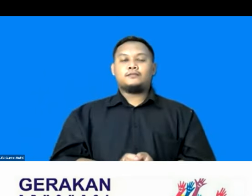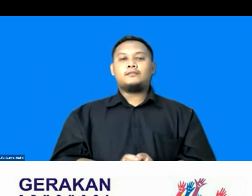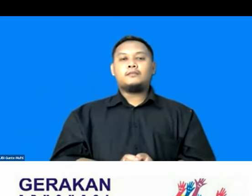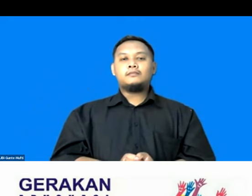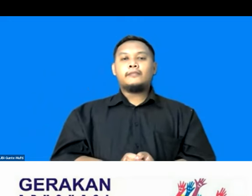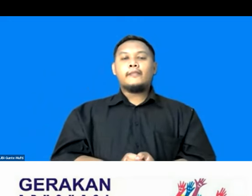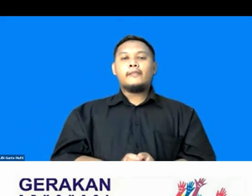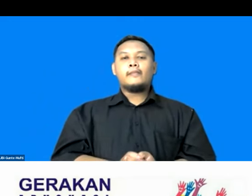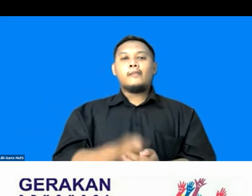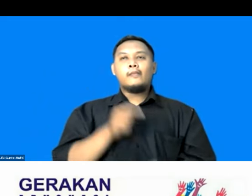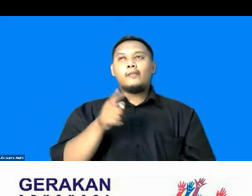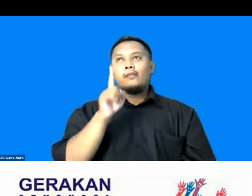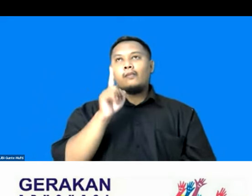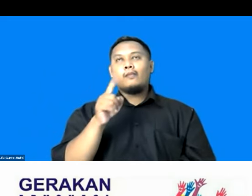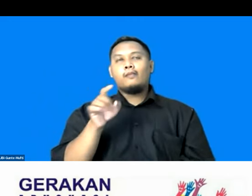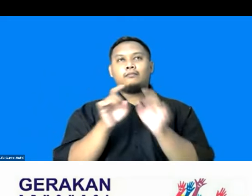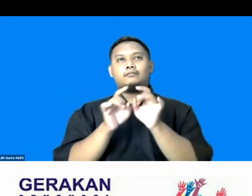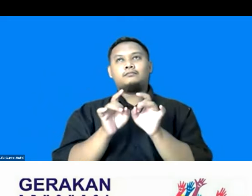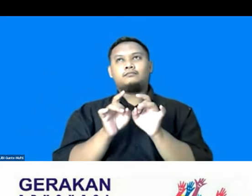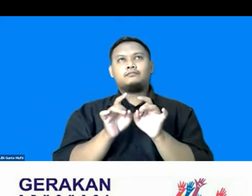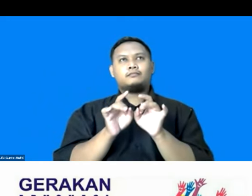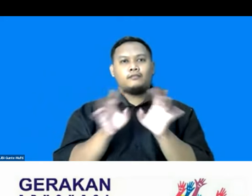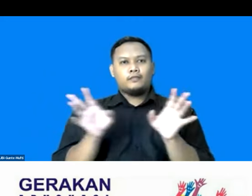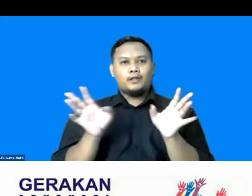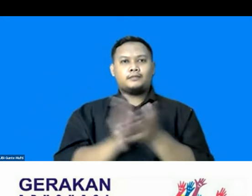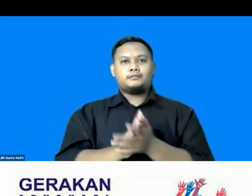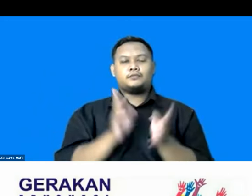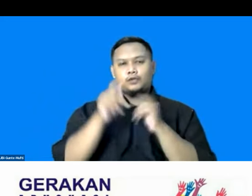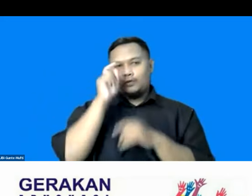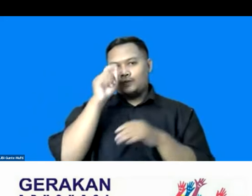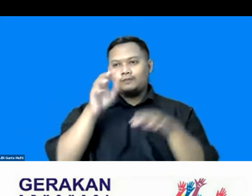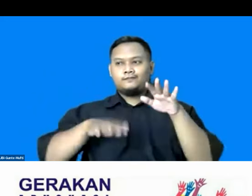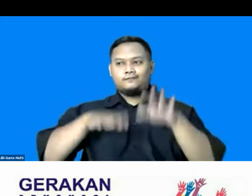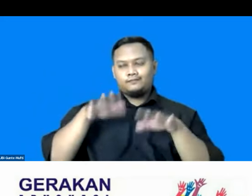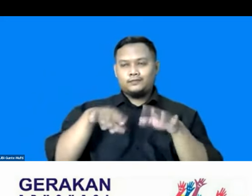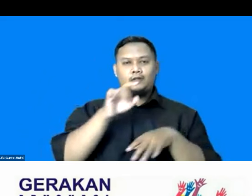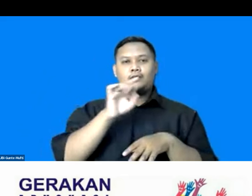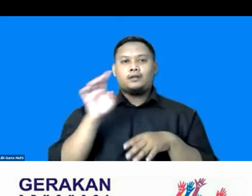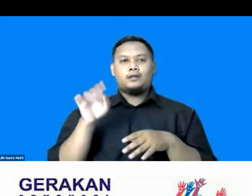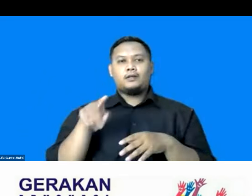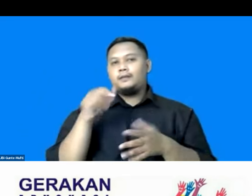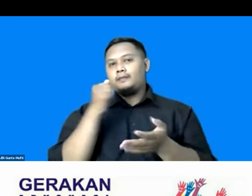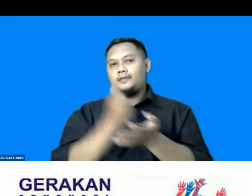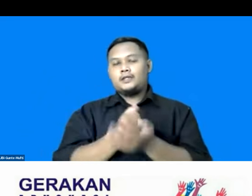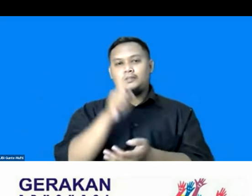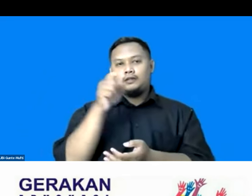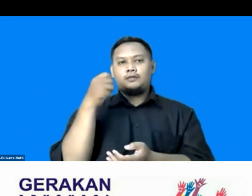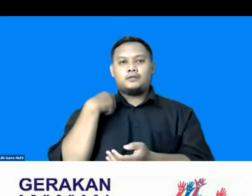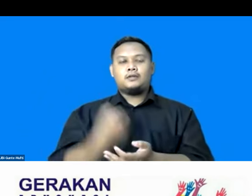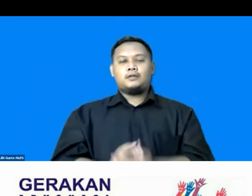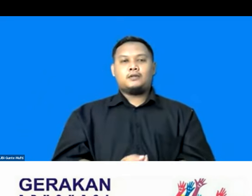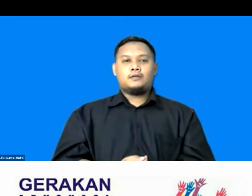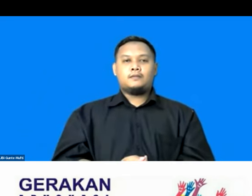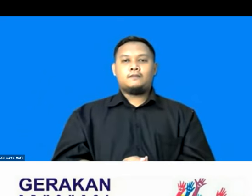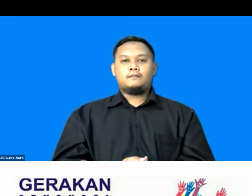Nah, itu salah satu perbedaannya. Untuk gempa dan lain-lain itu pasti harusnya